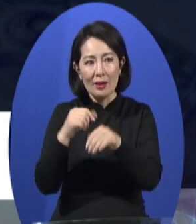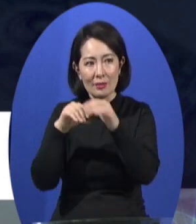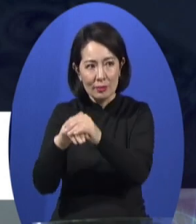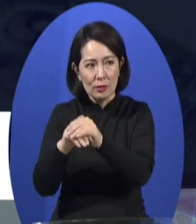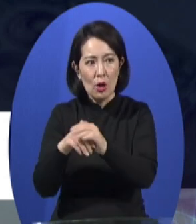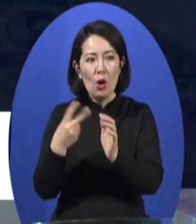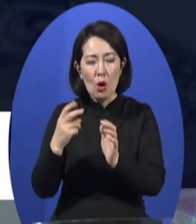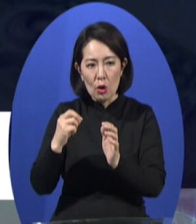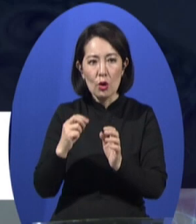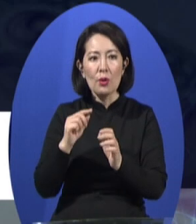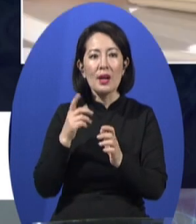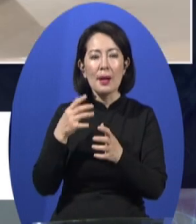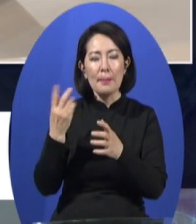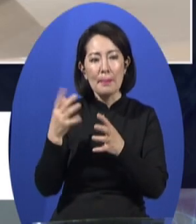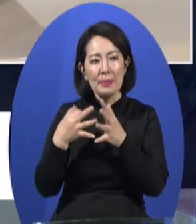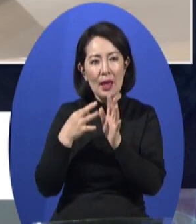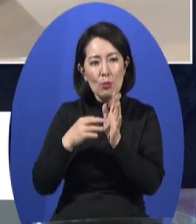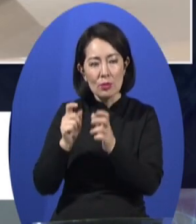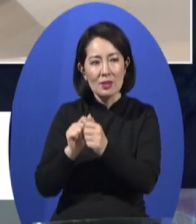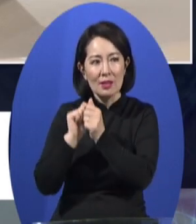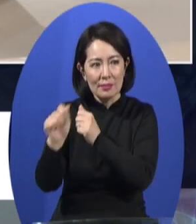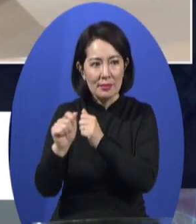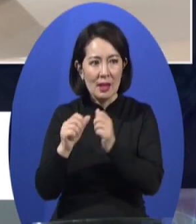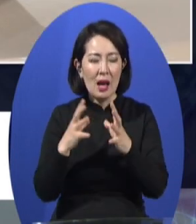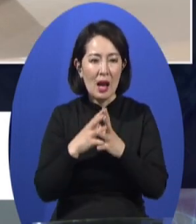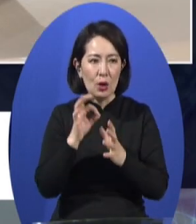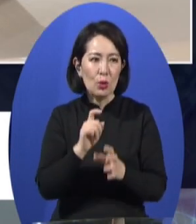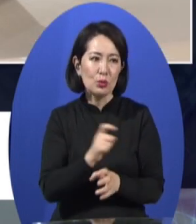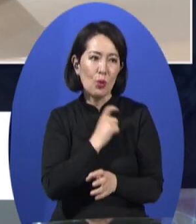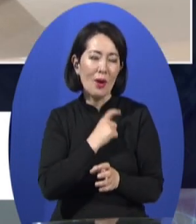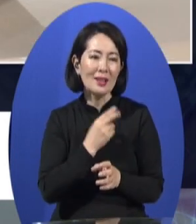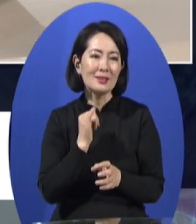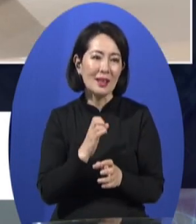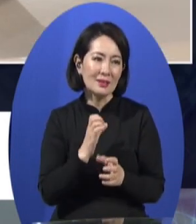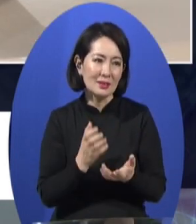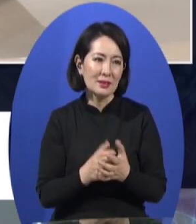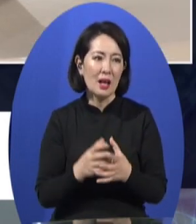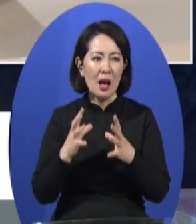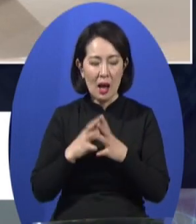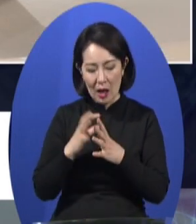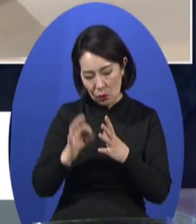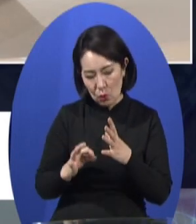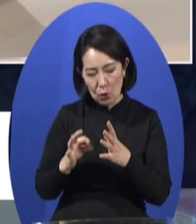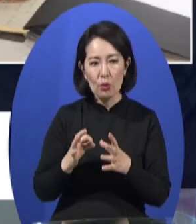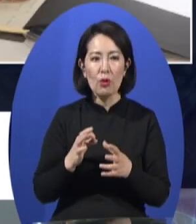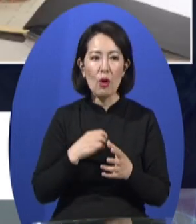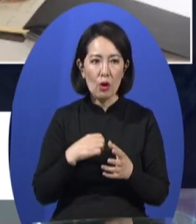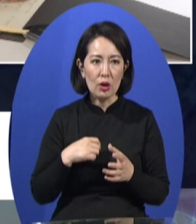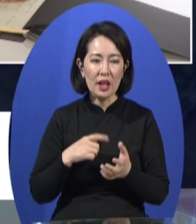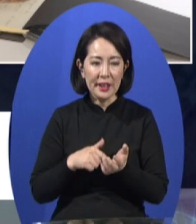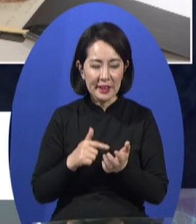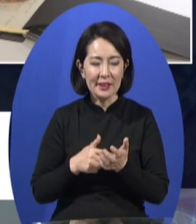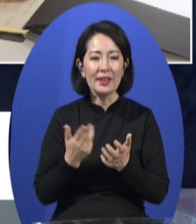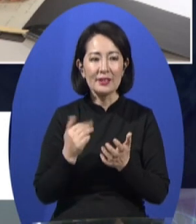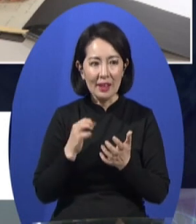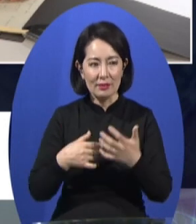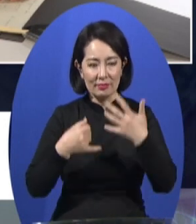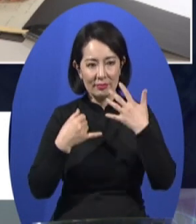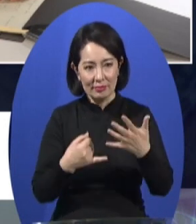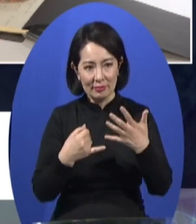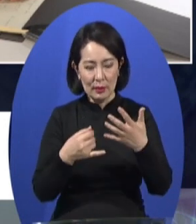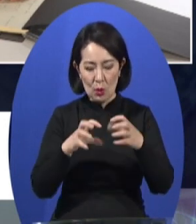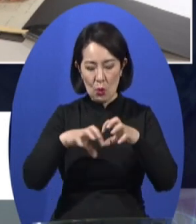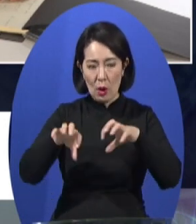ипотекийн зээлдээ зарцуулдаг. 10% 6 цэнгэлийн данс гэж нэг түндэ бас хийдэг байна. За 10% нь хэрэглээний